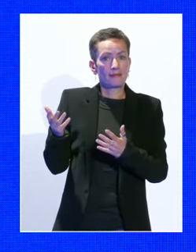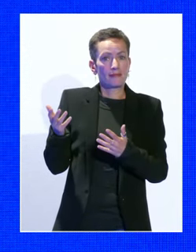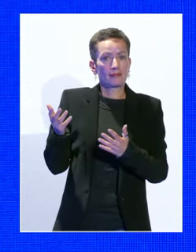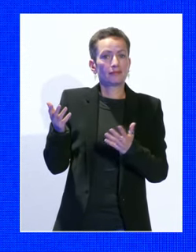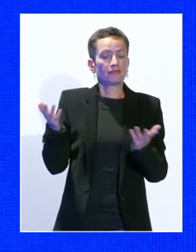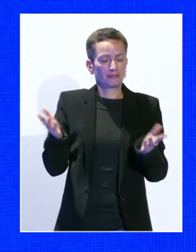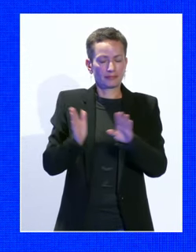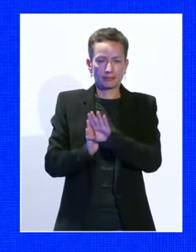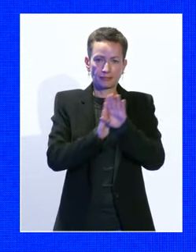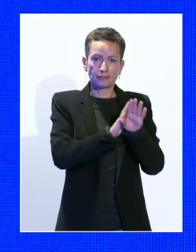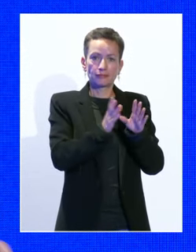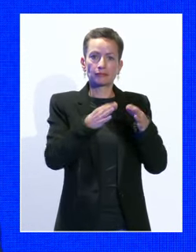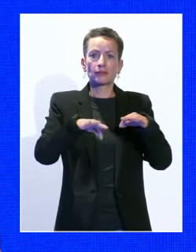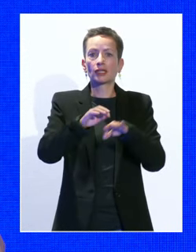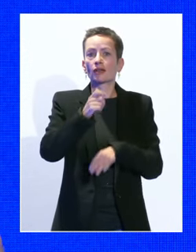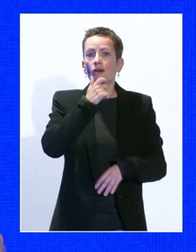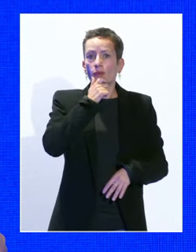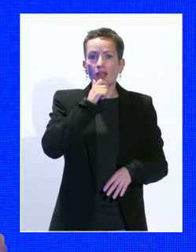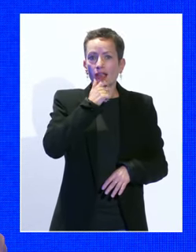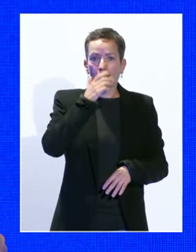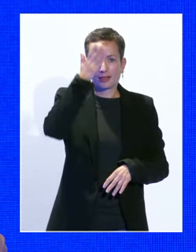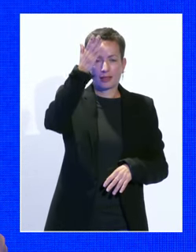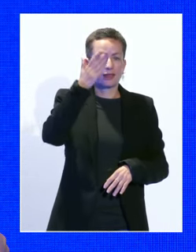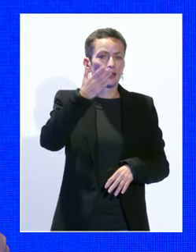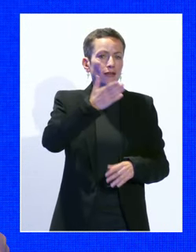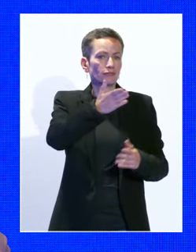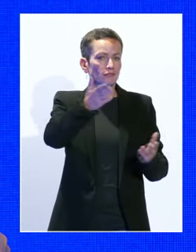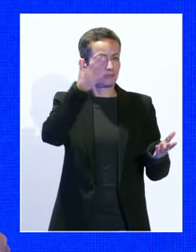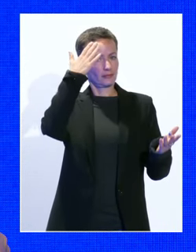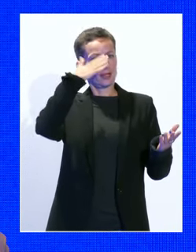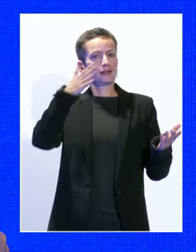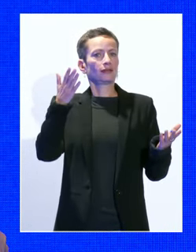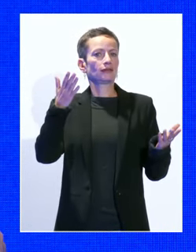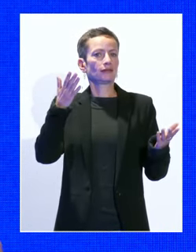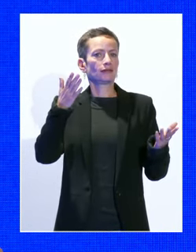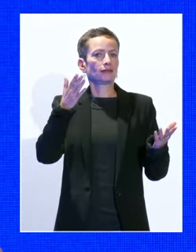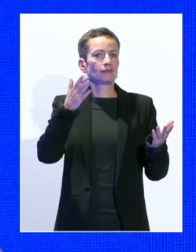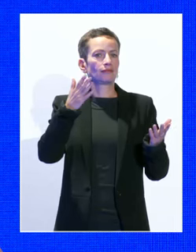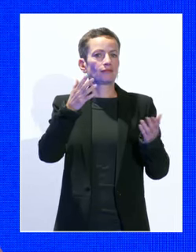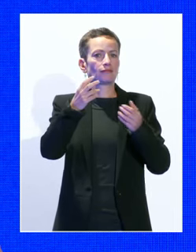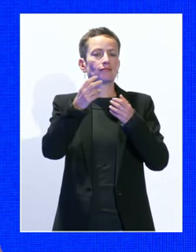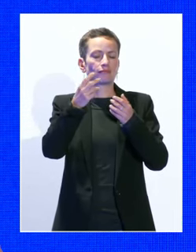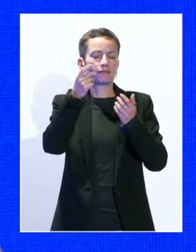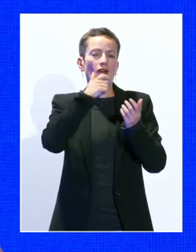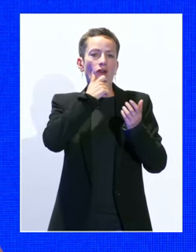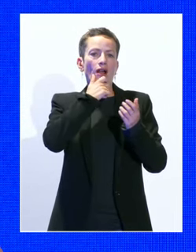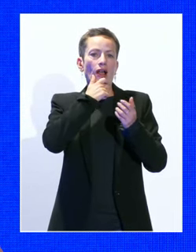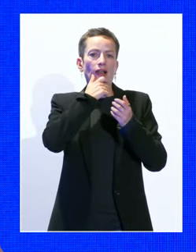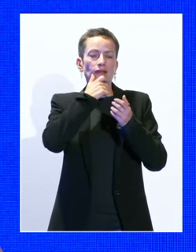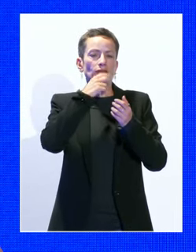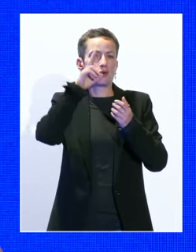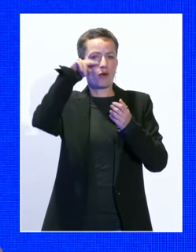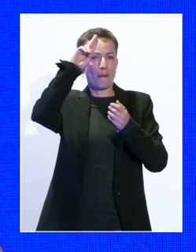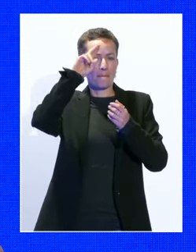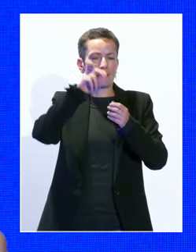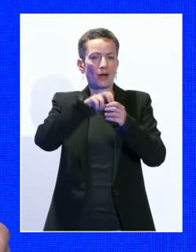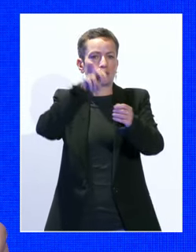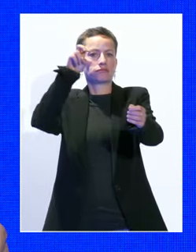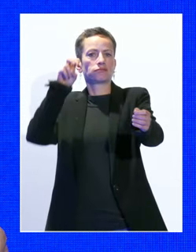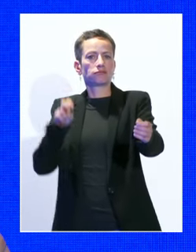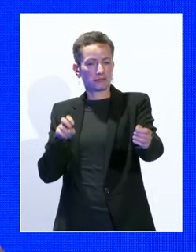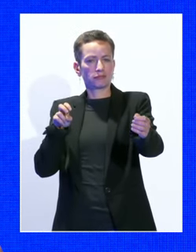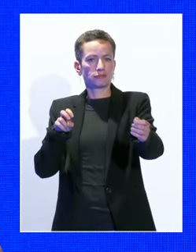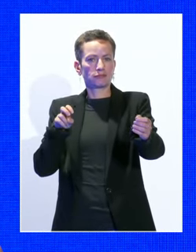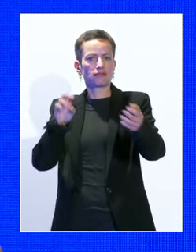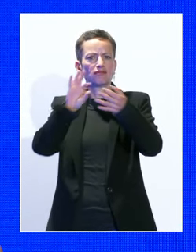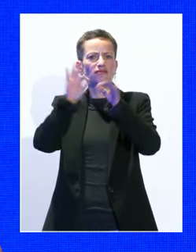En Grande-Bretagne, comme chacun d'entre nous le sait, le Brexit s'est joué sur ce slogan de